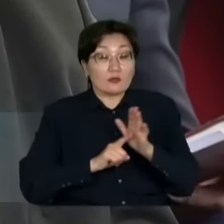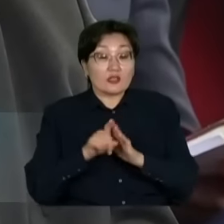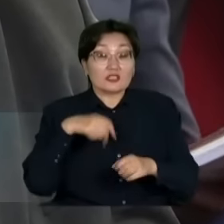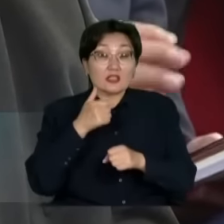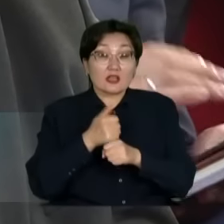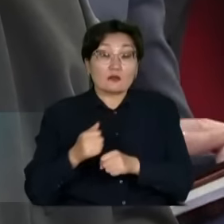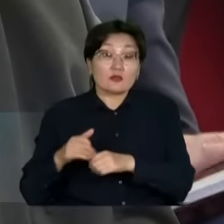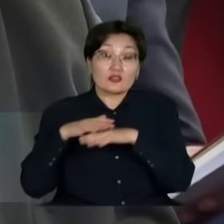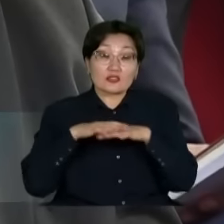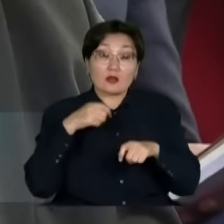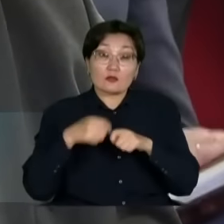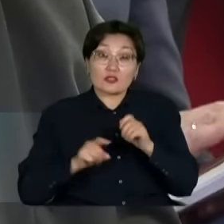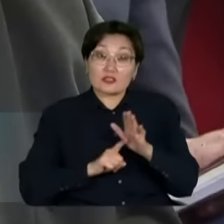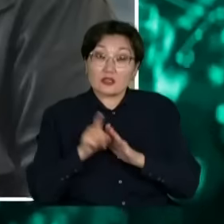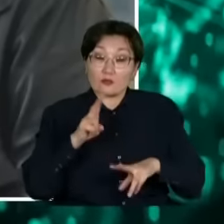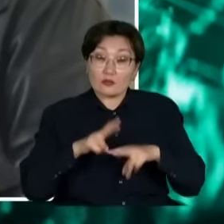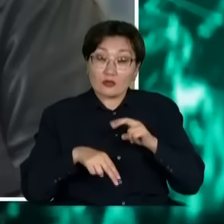калония